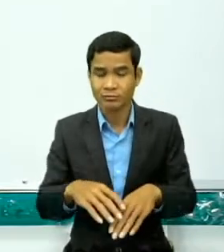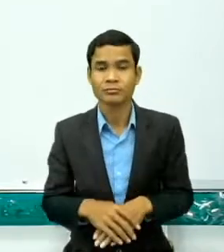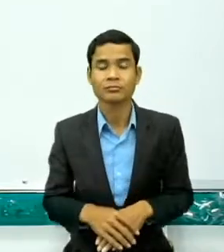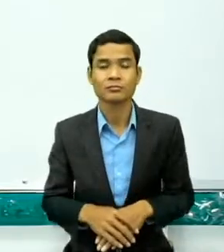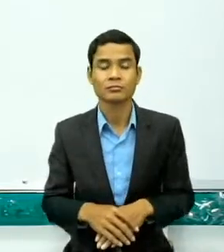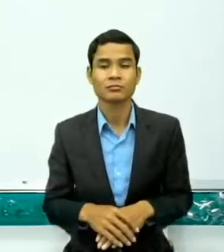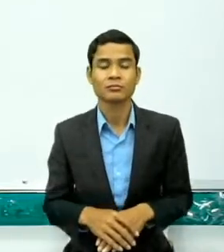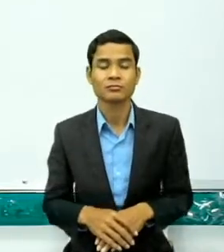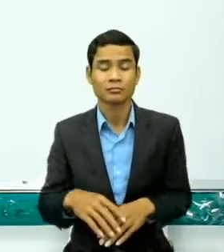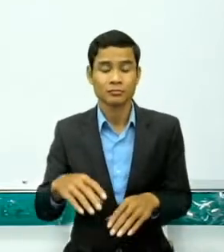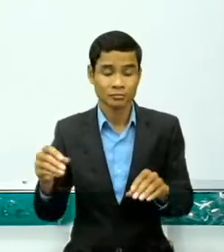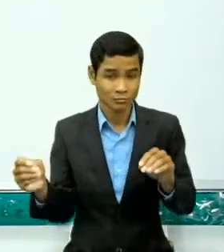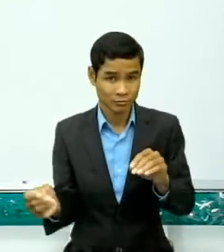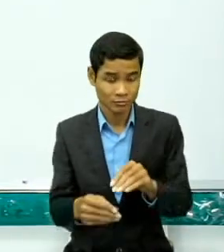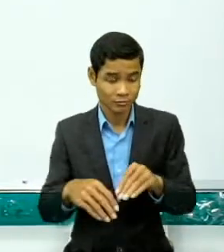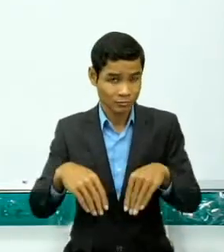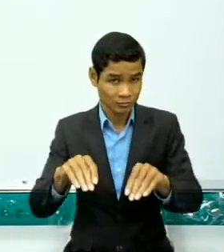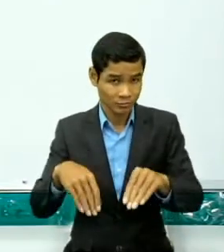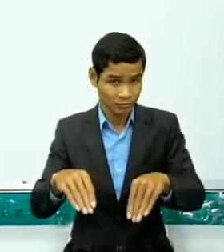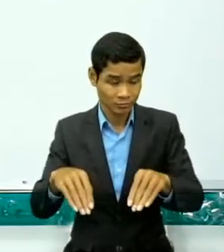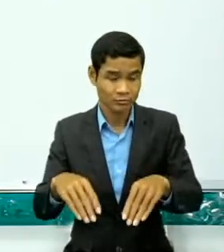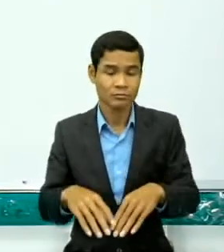ចាកៃ